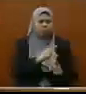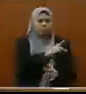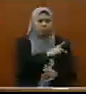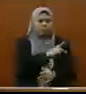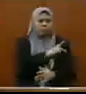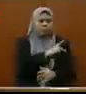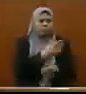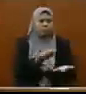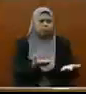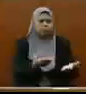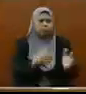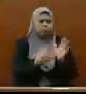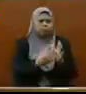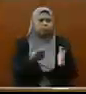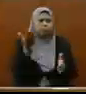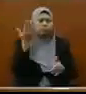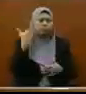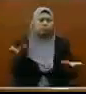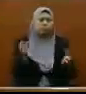pun. Jadi